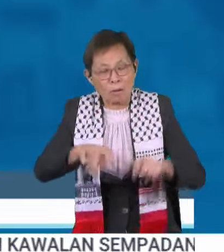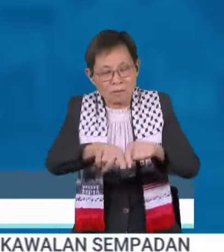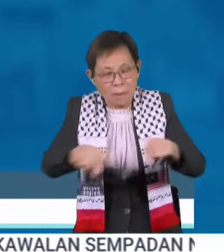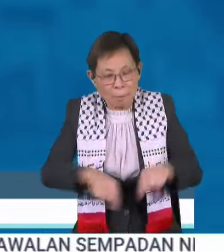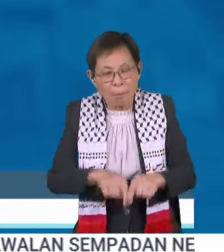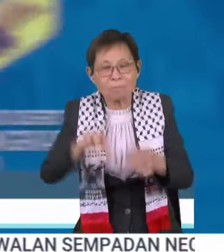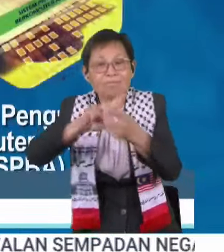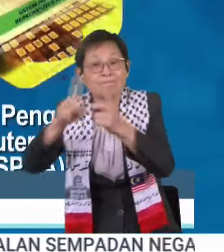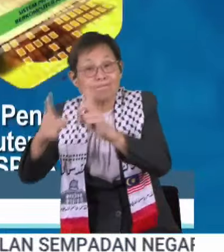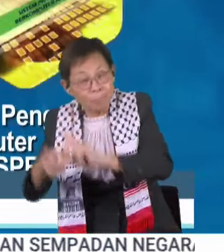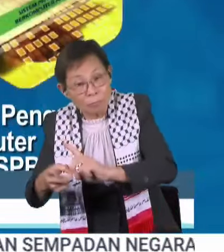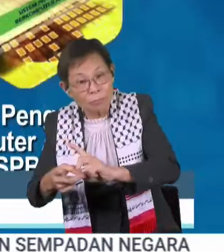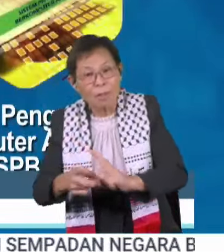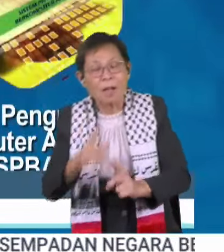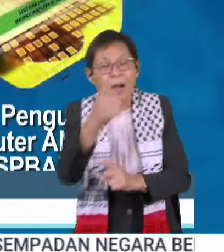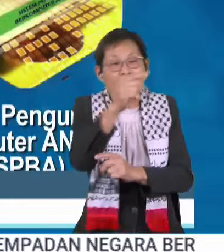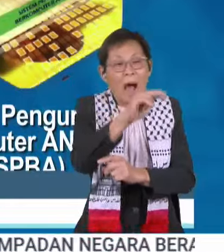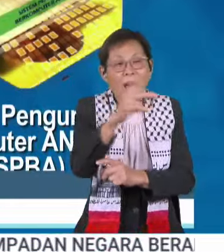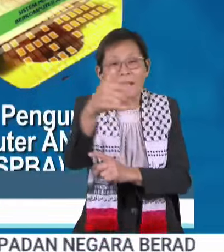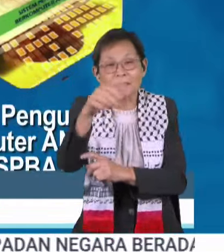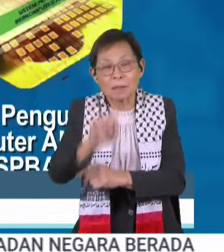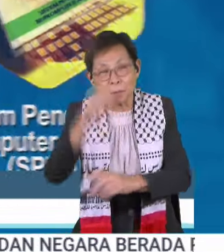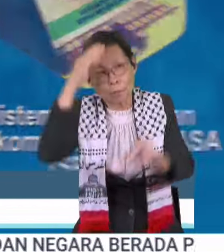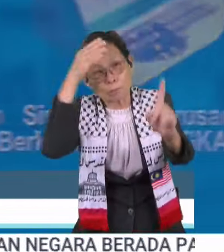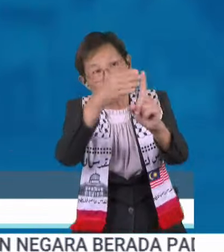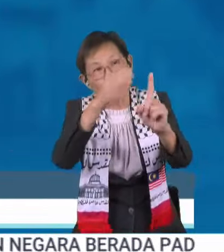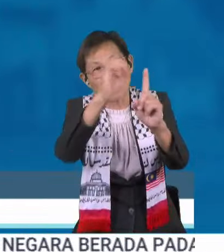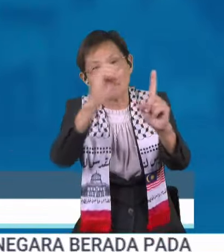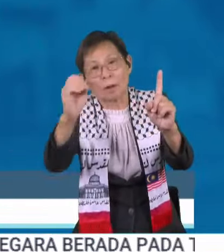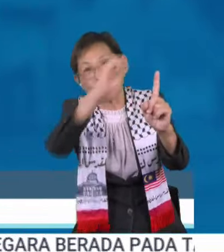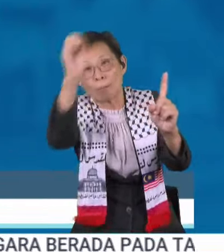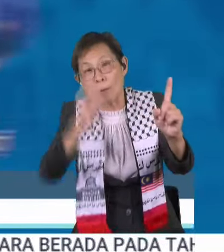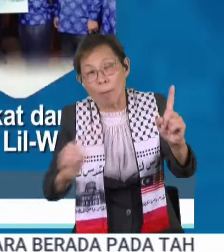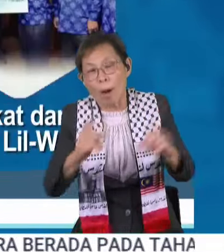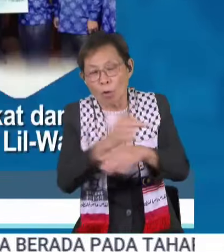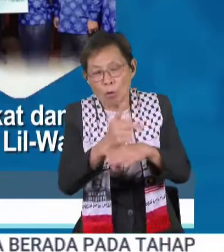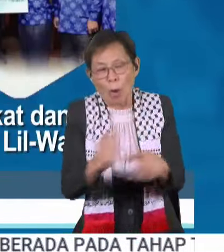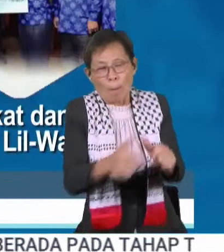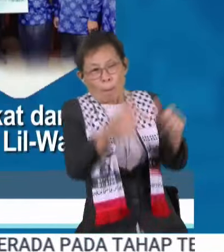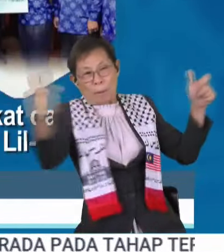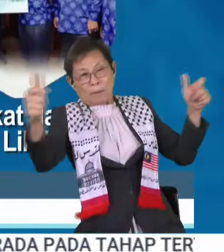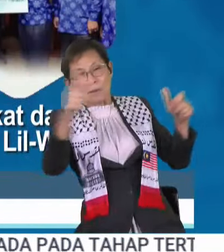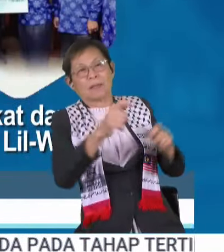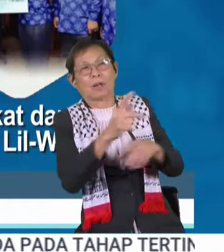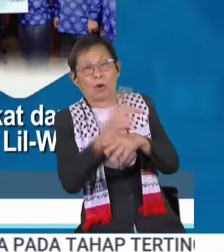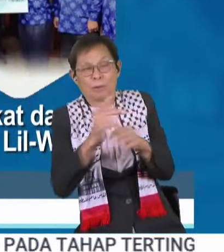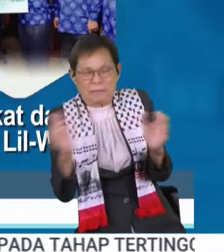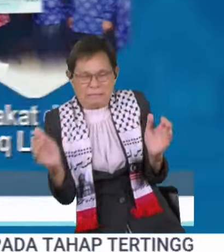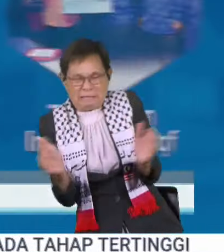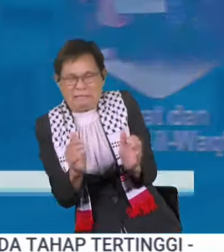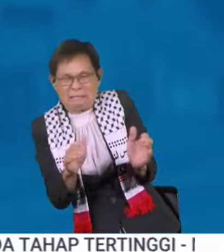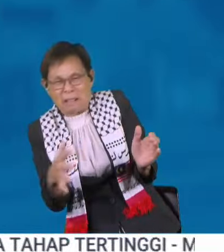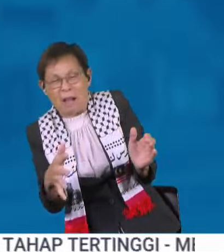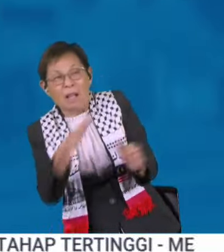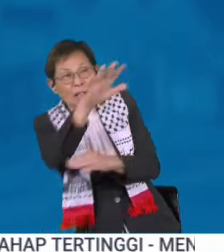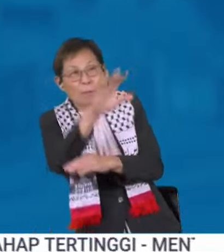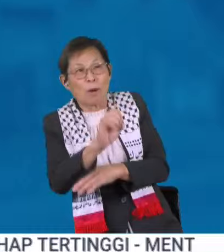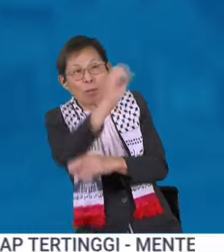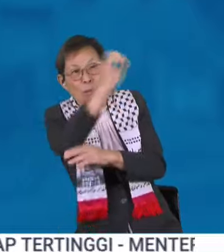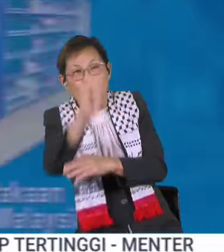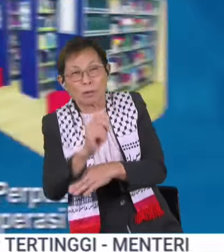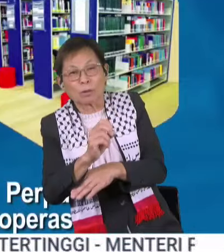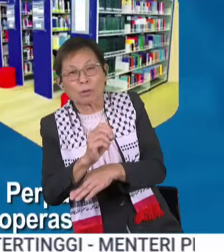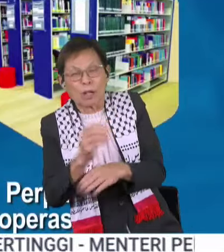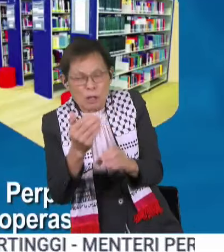platform digital. Angkasa menyasarkan 100% koperasi bersaiz besar dan sederhana, manakala 50%